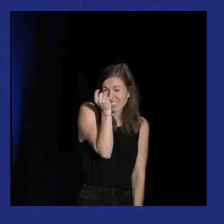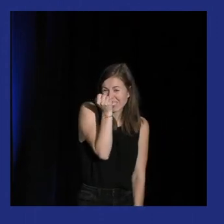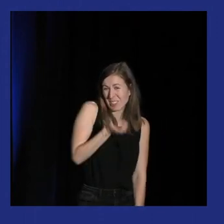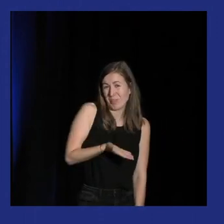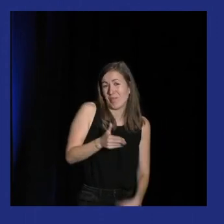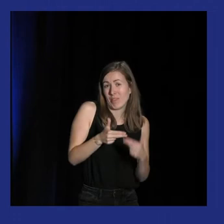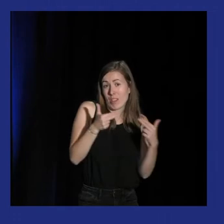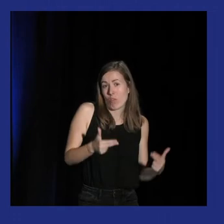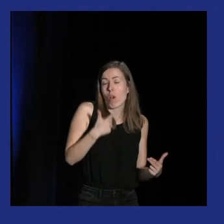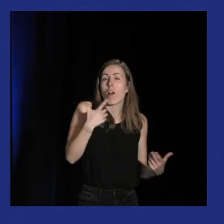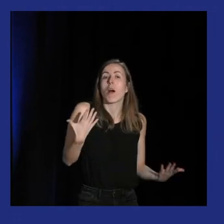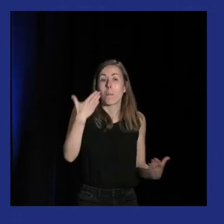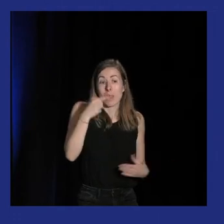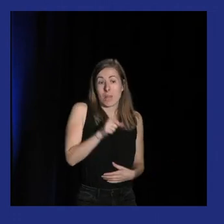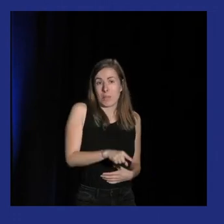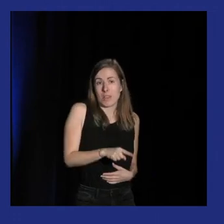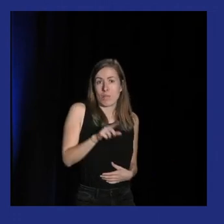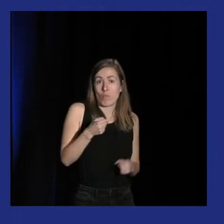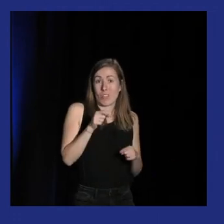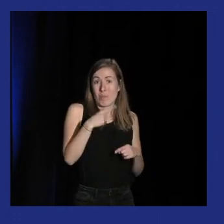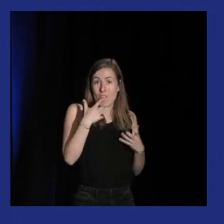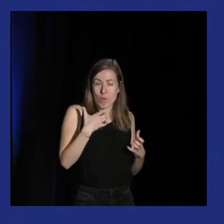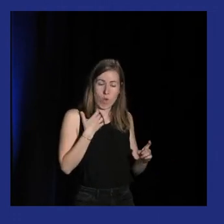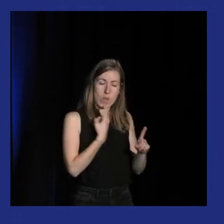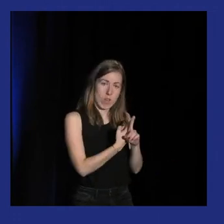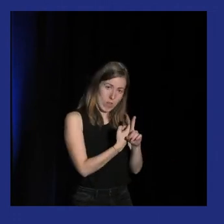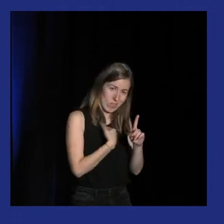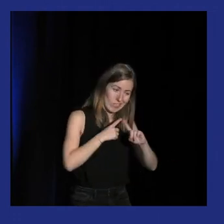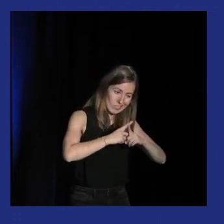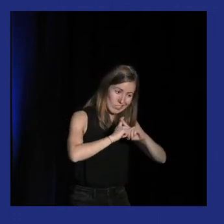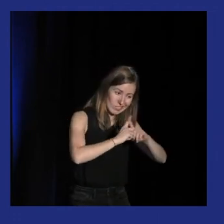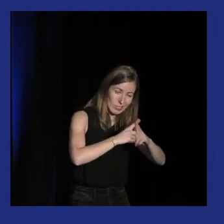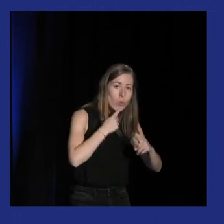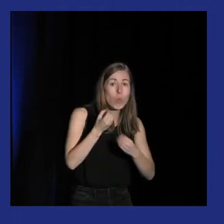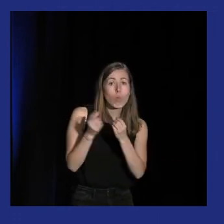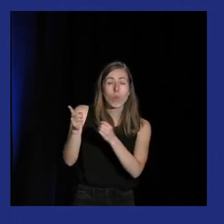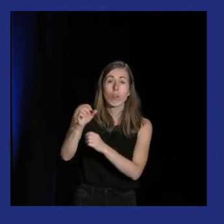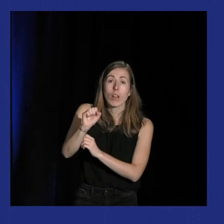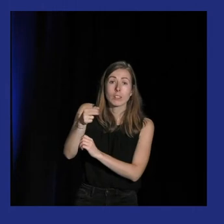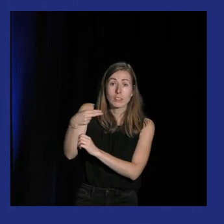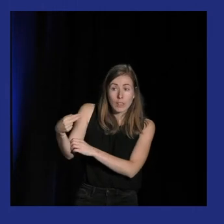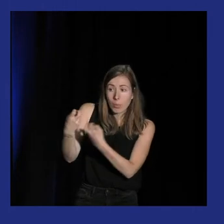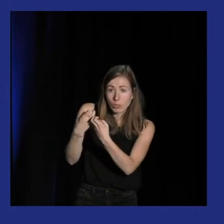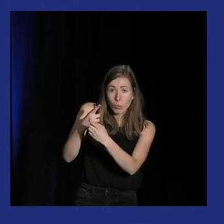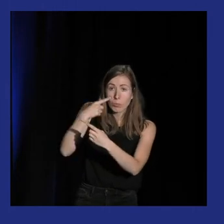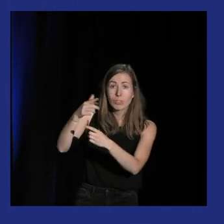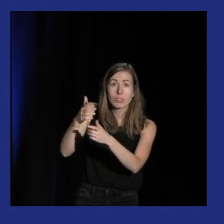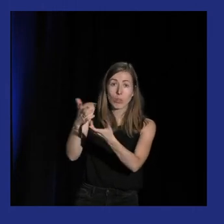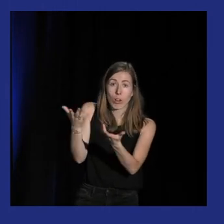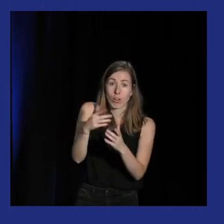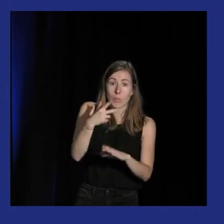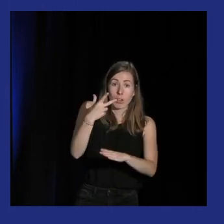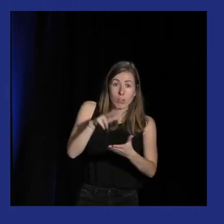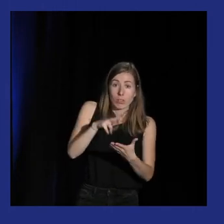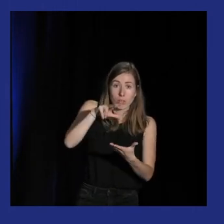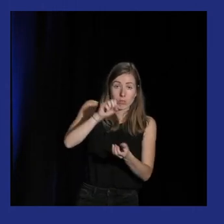y a une discussion avec les endroits mais parfois la discussion peut se faire directement avec donc les sociétés de gestion collective comme la SACEM donc c'est pratiquement du cas par